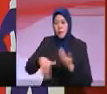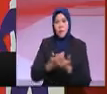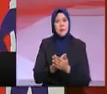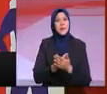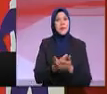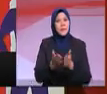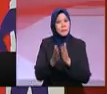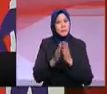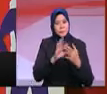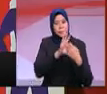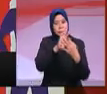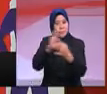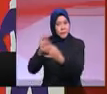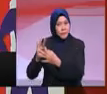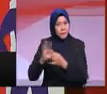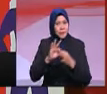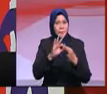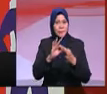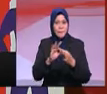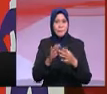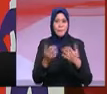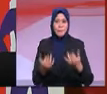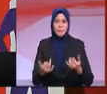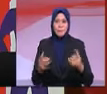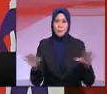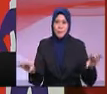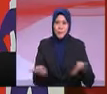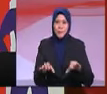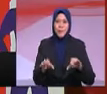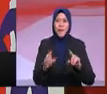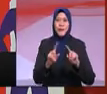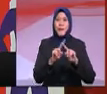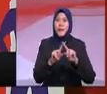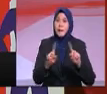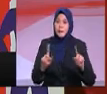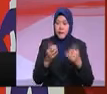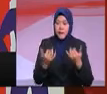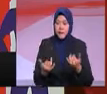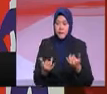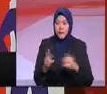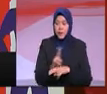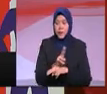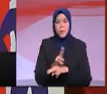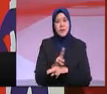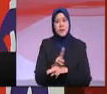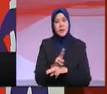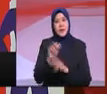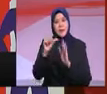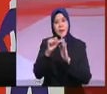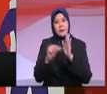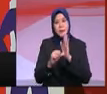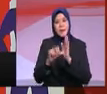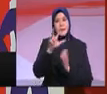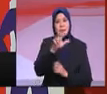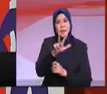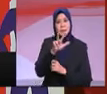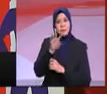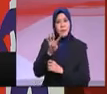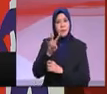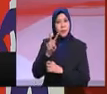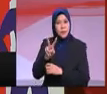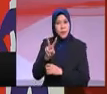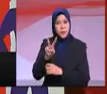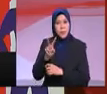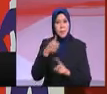approach yang kita laksanakan setakat ini. Dan juga kita menggunakan pakai Movement Control Order, iaitu APTA 342,